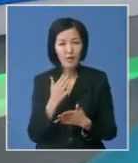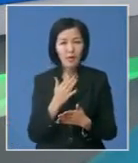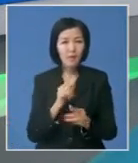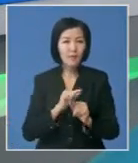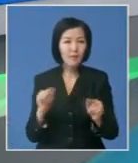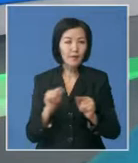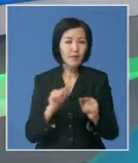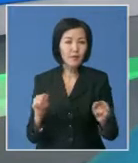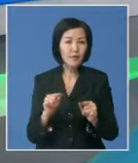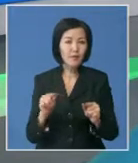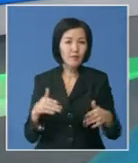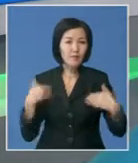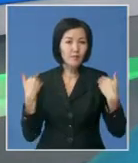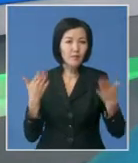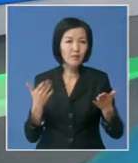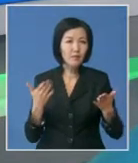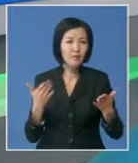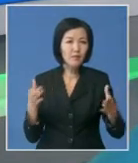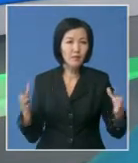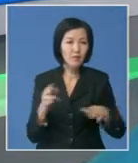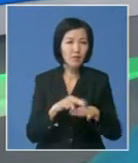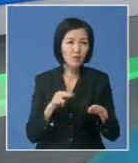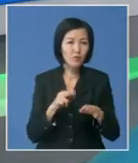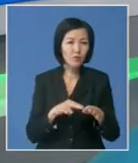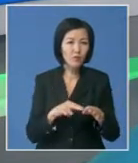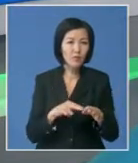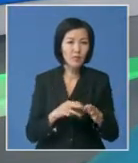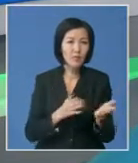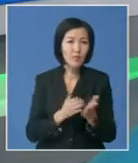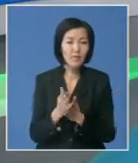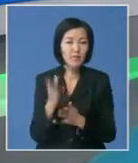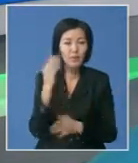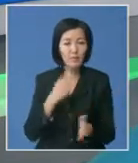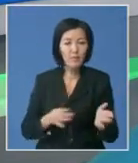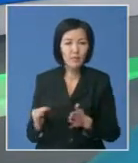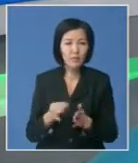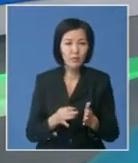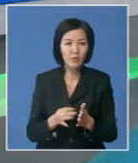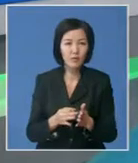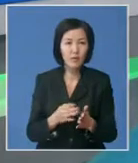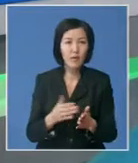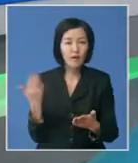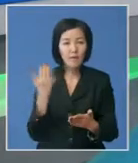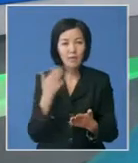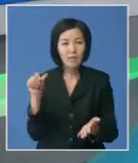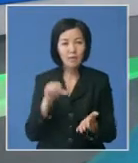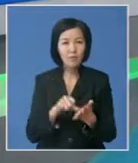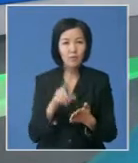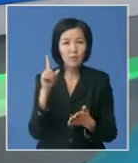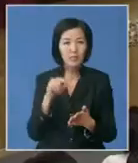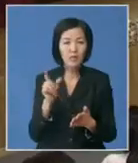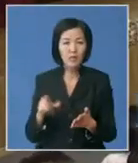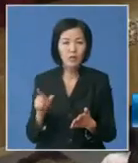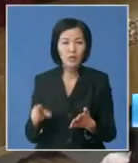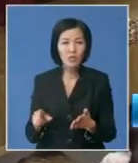экстремистов продемонстрировали сотрудники управления внутренней политики алматинской области в показе участвовали около 100